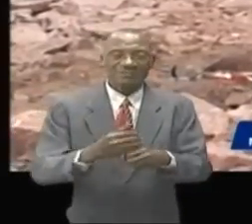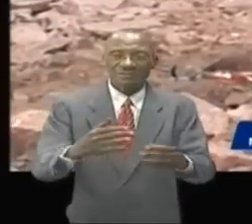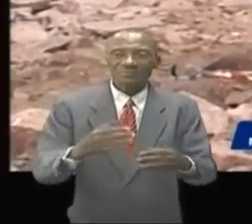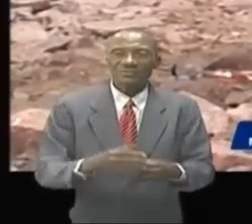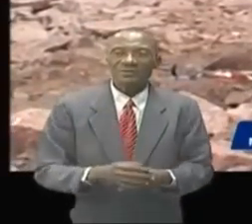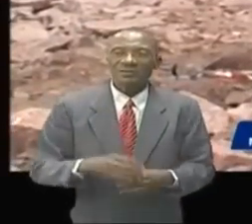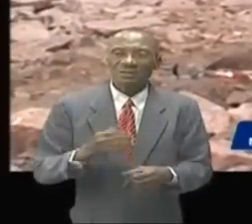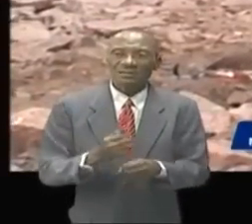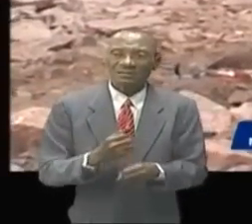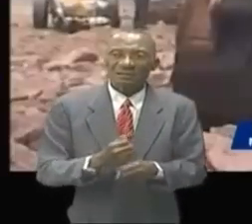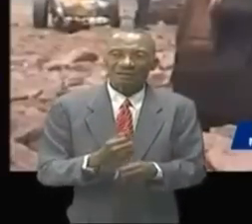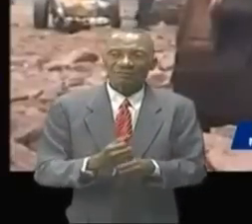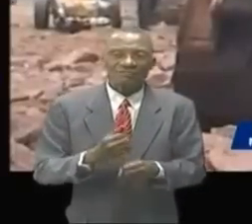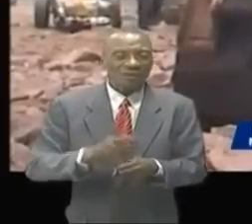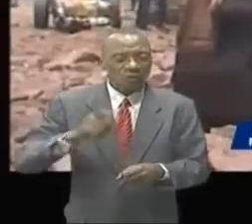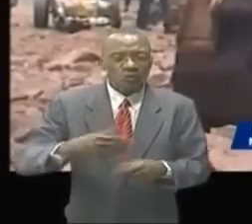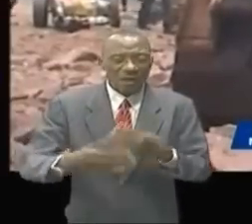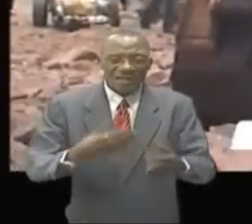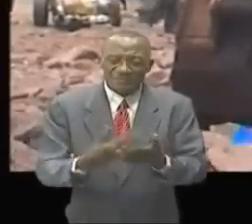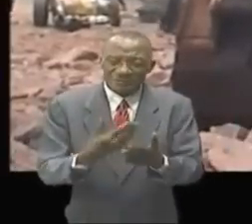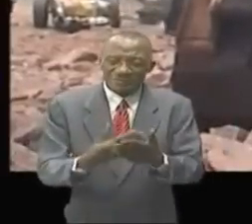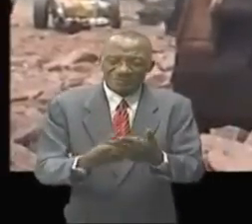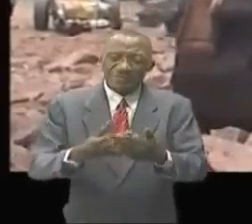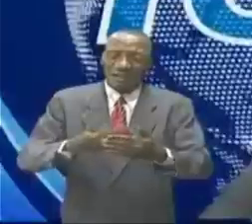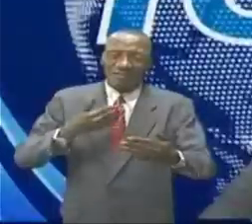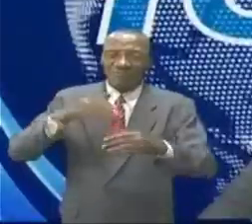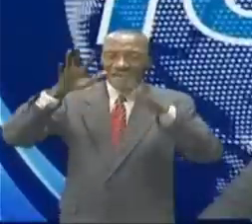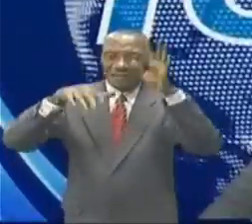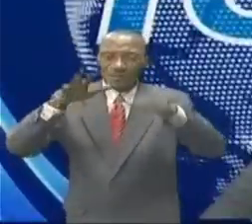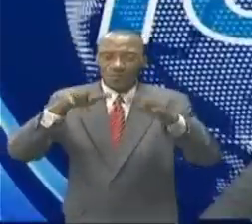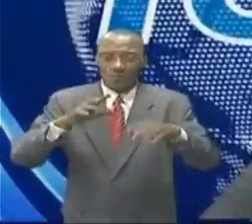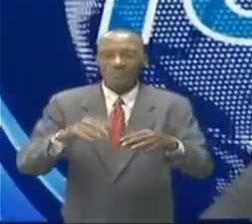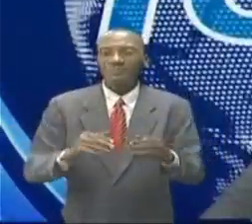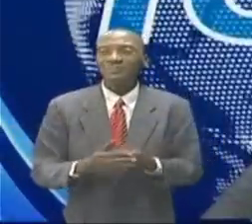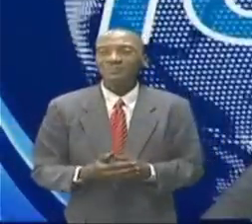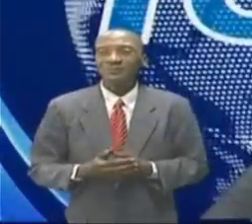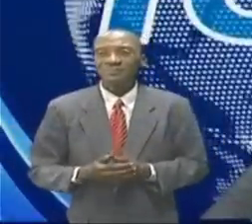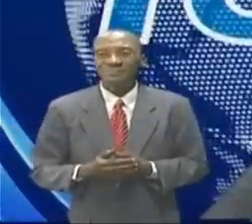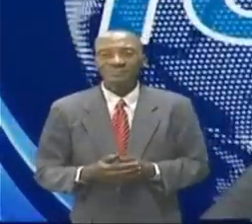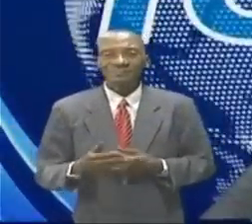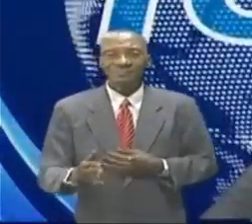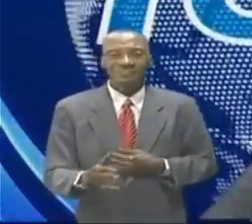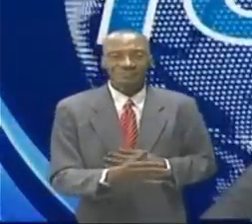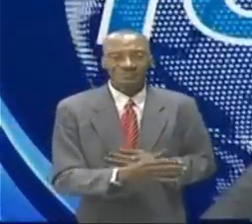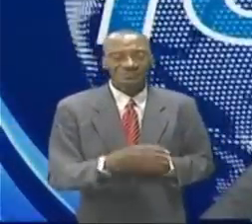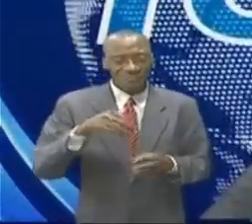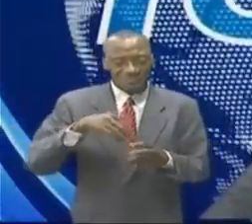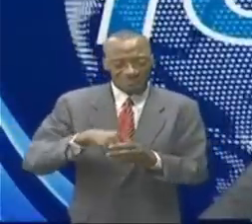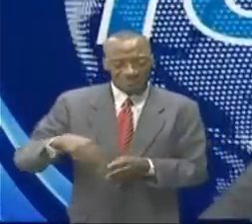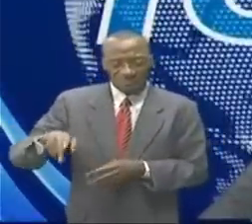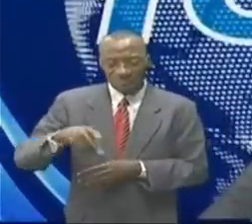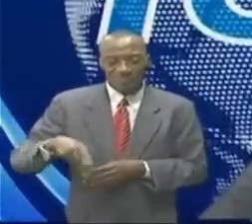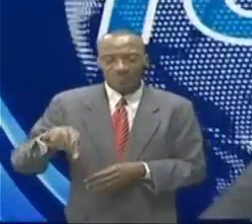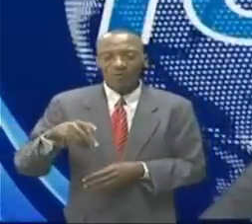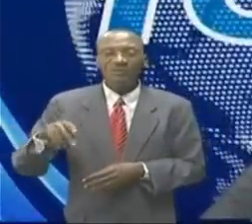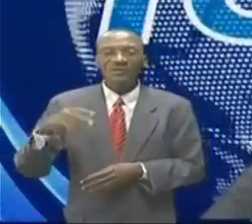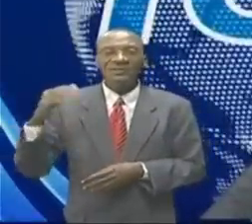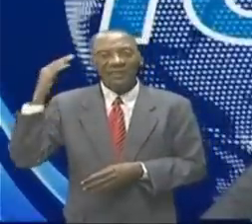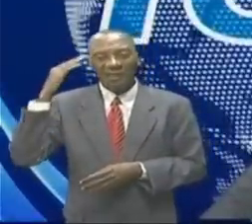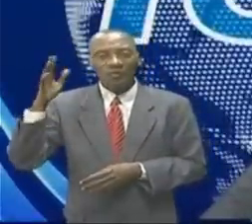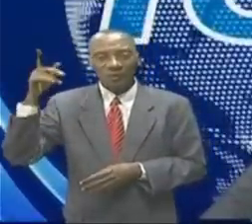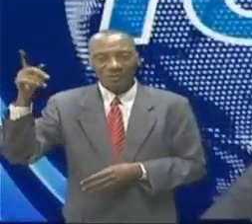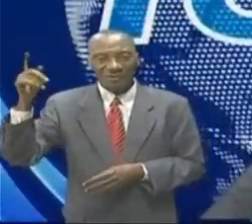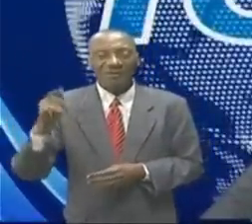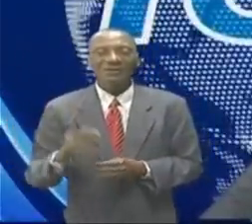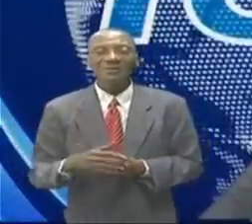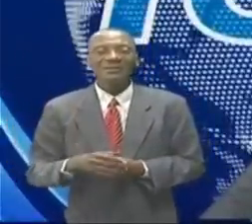travaux avant le retour des Dames la pluie en septembre. Un petit tour dans la province de l'Équateur, c'est une première dans l'histoire de sciences